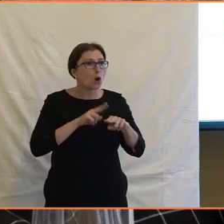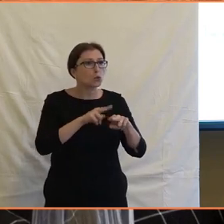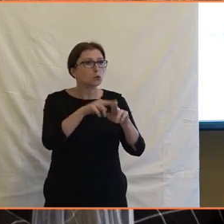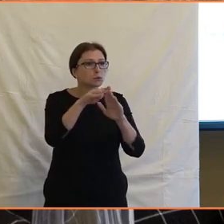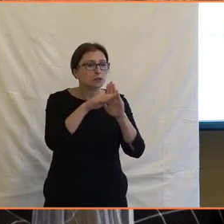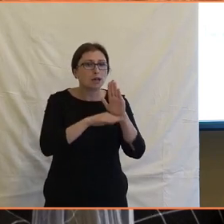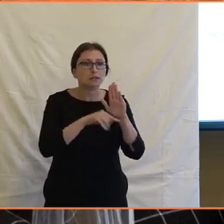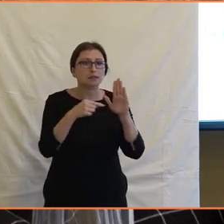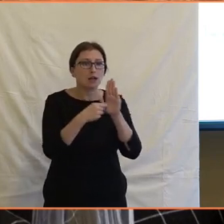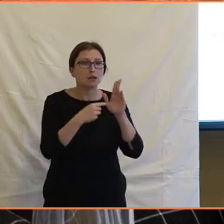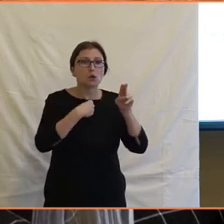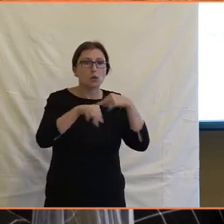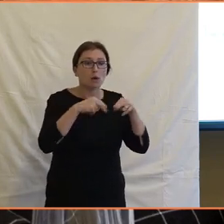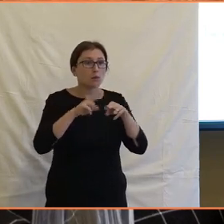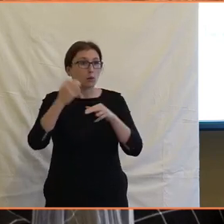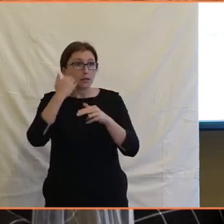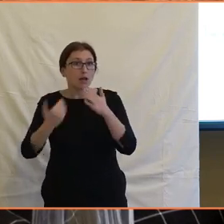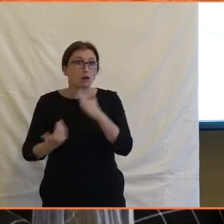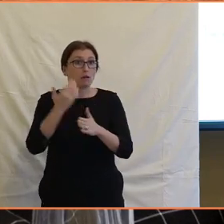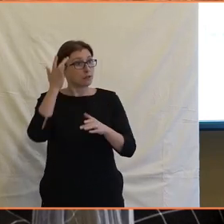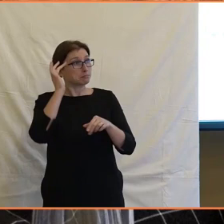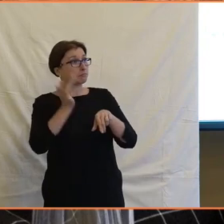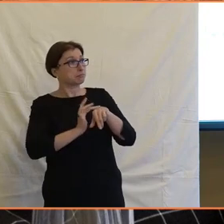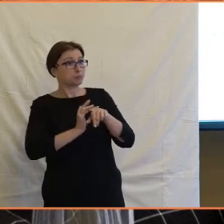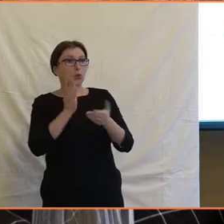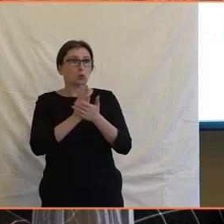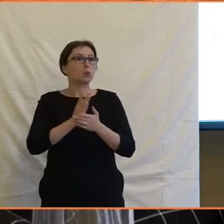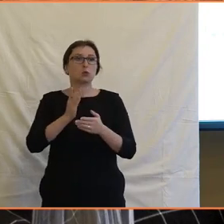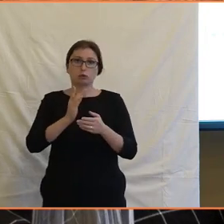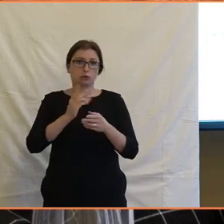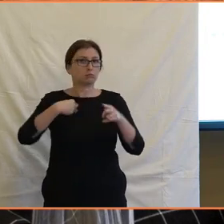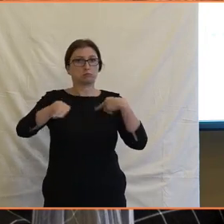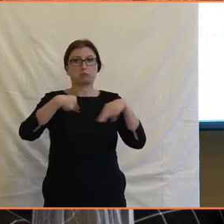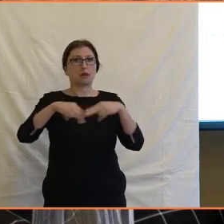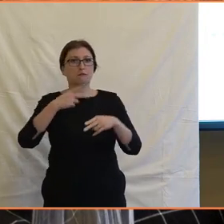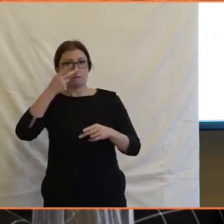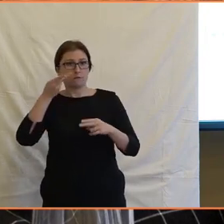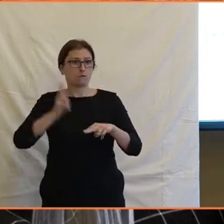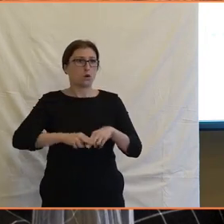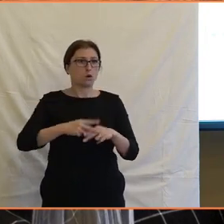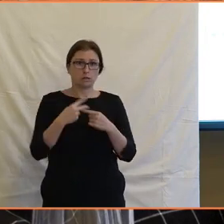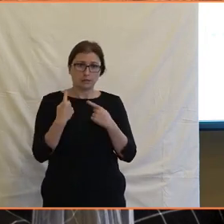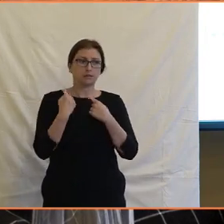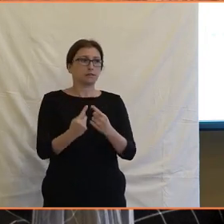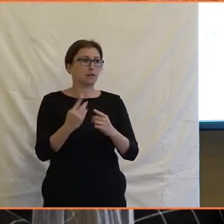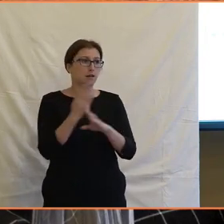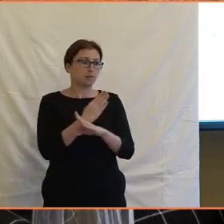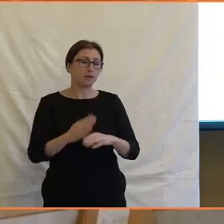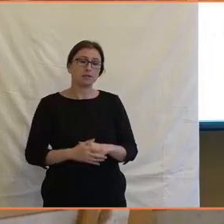standardy, etikety, komunikace, a vlastně to, tam není žádný arbitr, který by to rozhodoval, takže asi takhle k tomu můžu jenom říct.